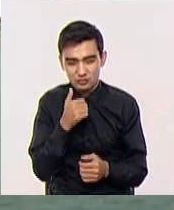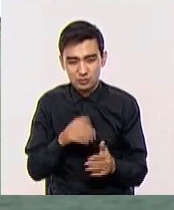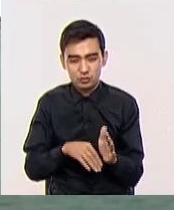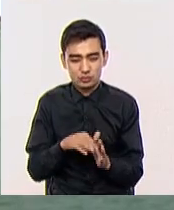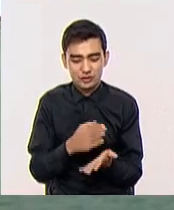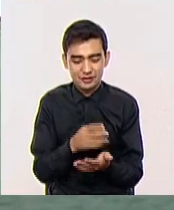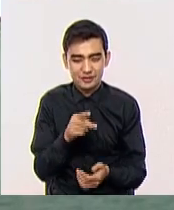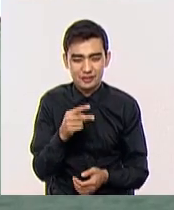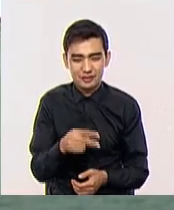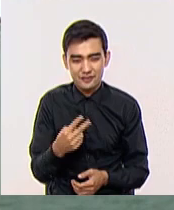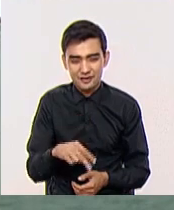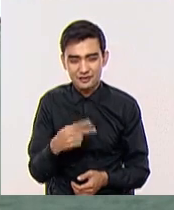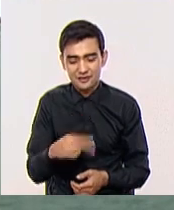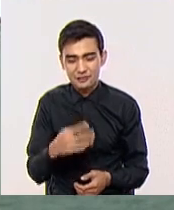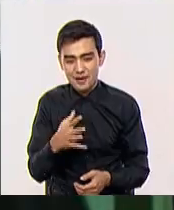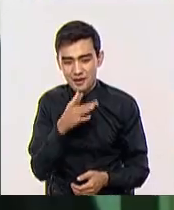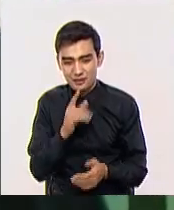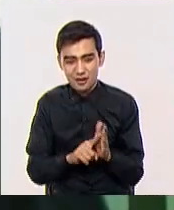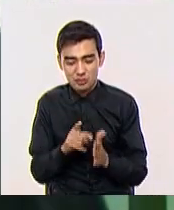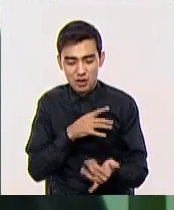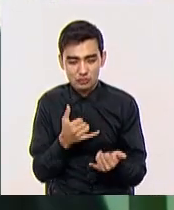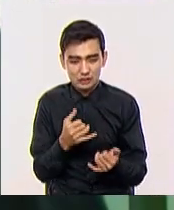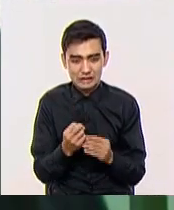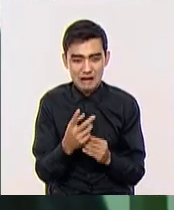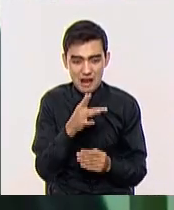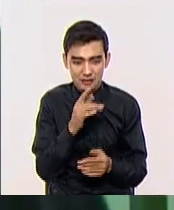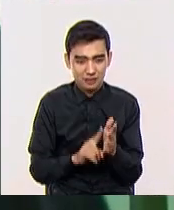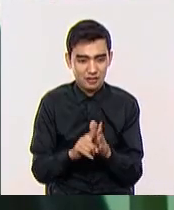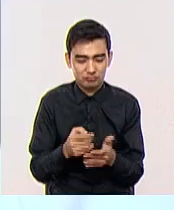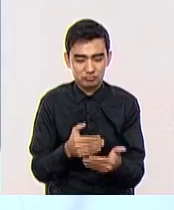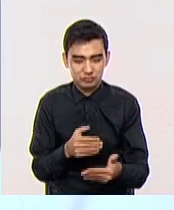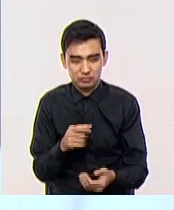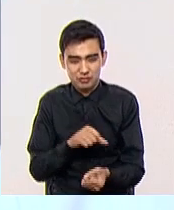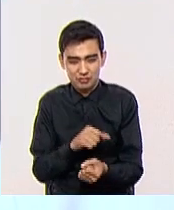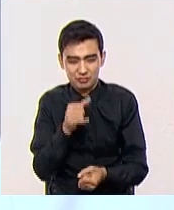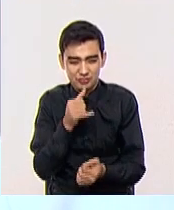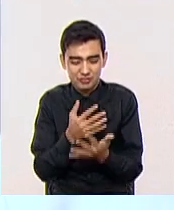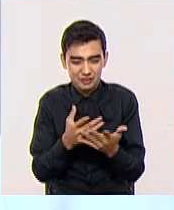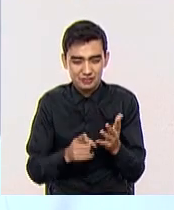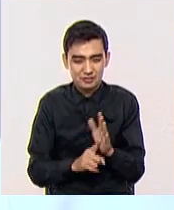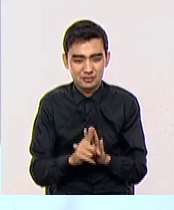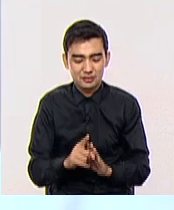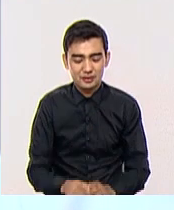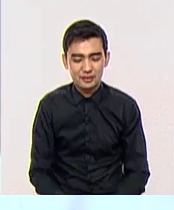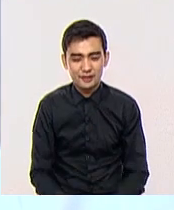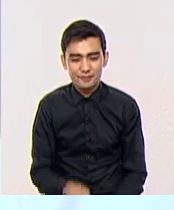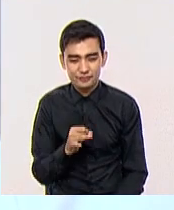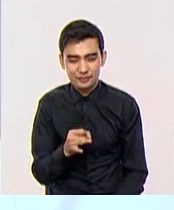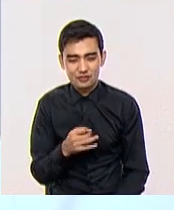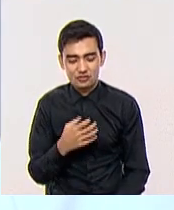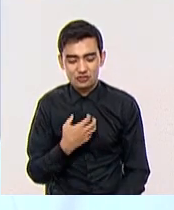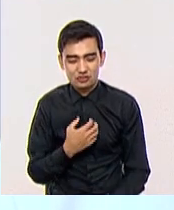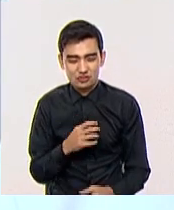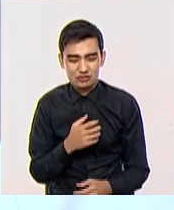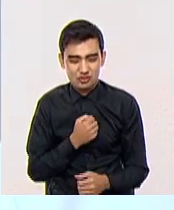Бұрын 20-25 жастан бастап әуестенсе, қазір 13 жастан бастап наша шегетіндер көбейген. Сейчас больше и больше вовлекается. Өкінішке орай